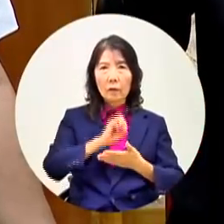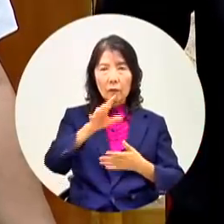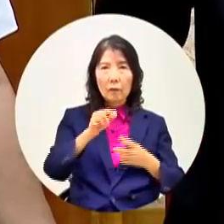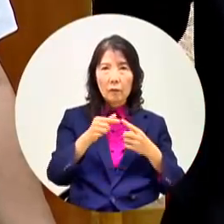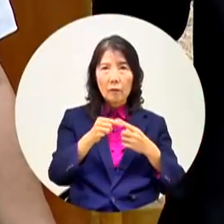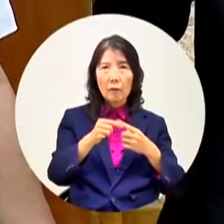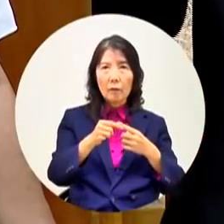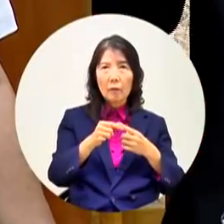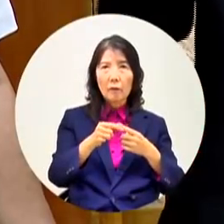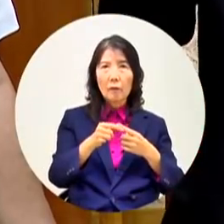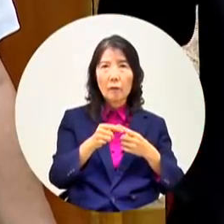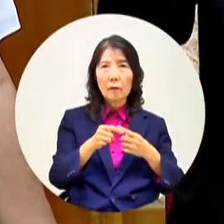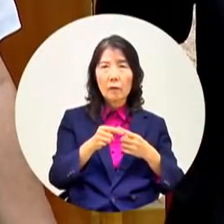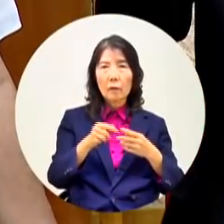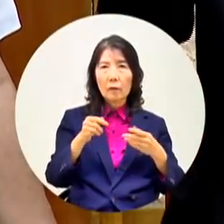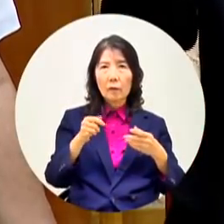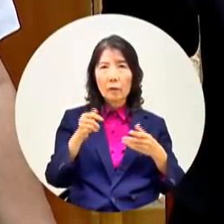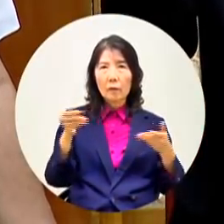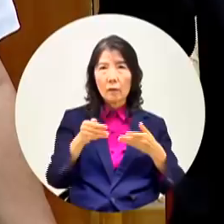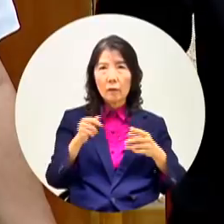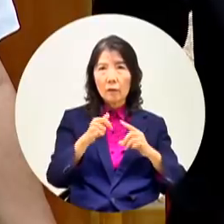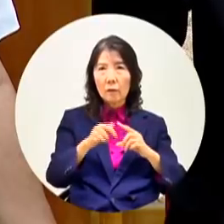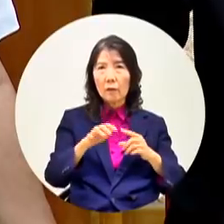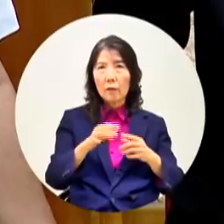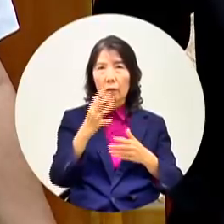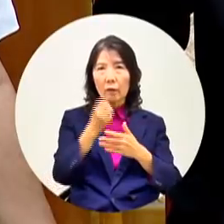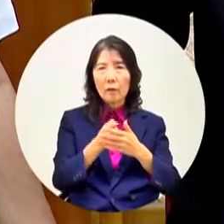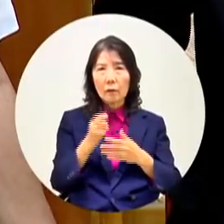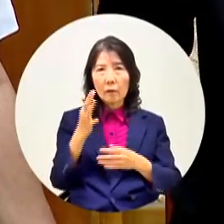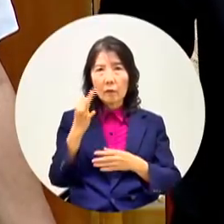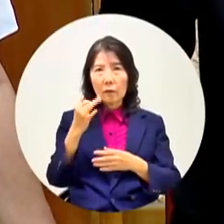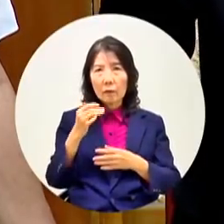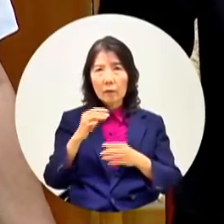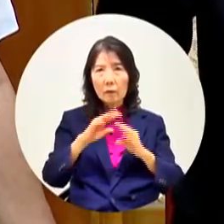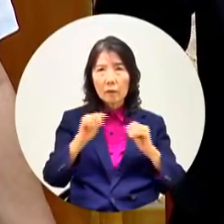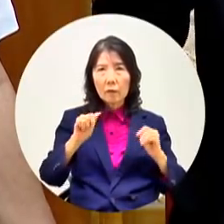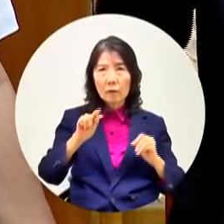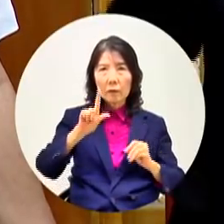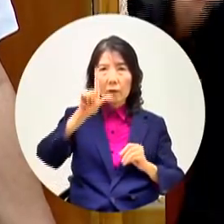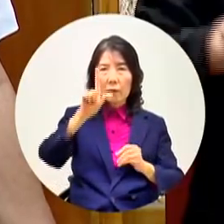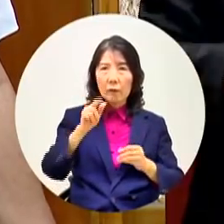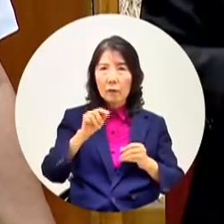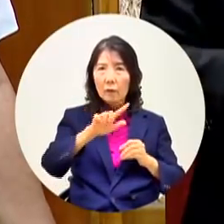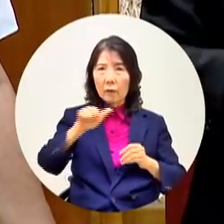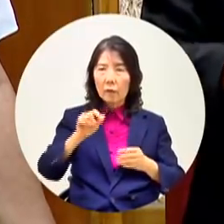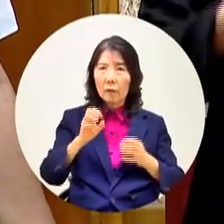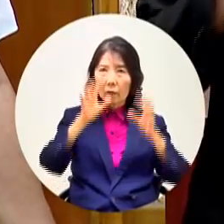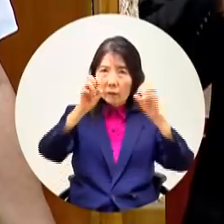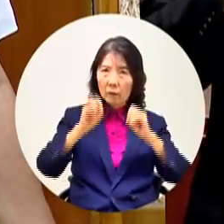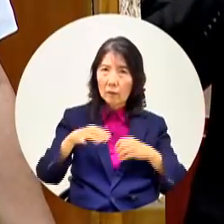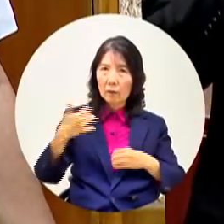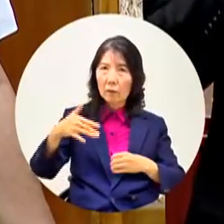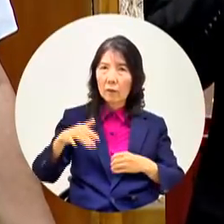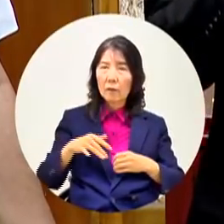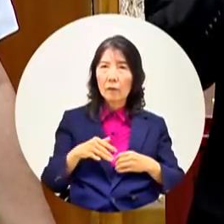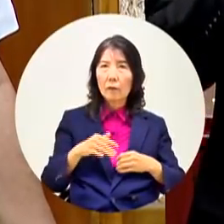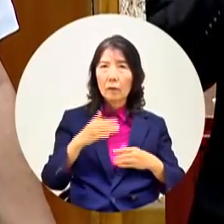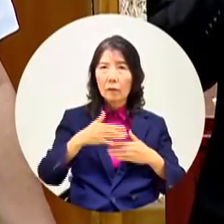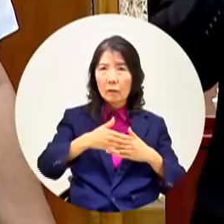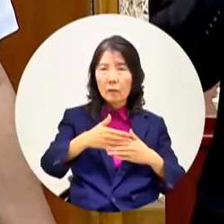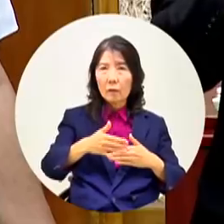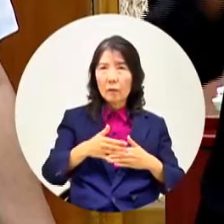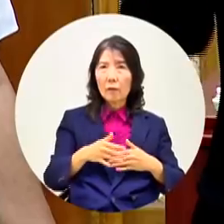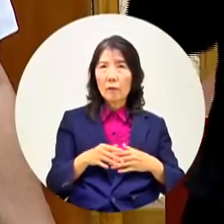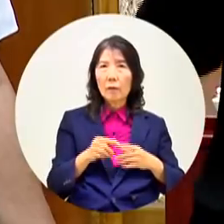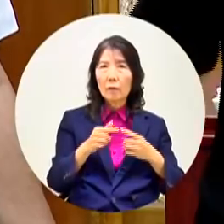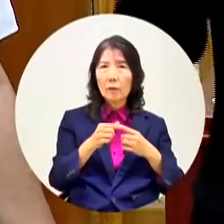工区的部分，因为有几个剩几间的迄款迄个地权物还袂拆迁。啊、所以这个进度的部分呢，第一个工区的